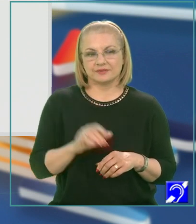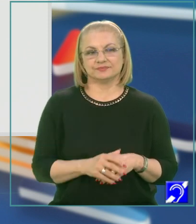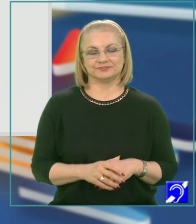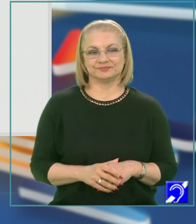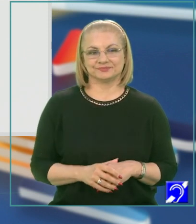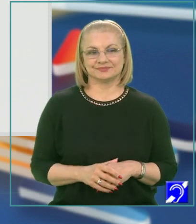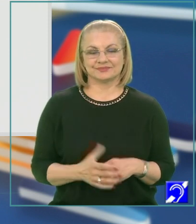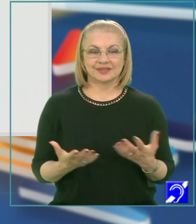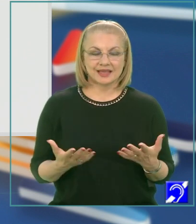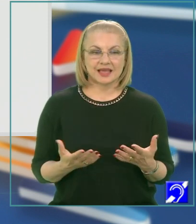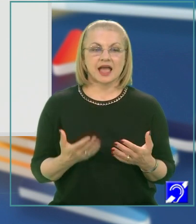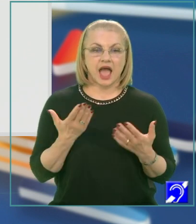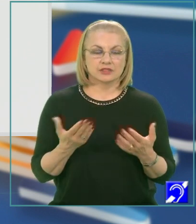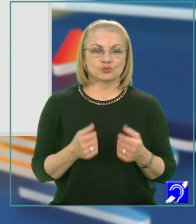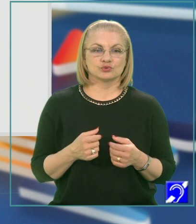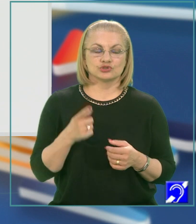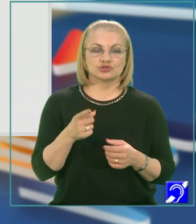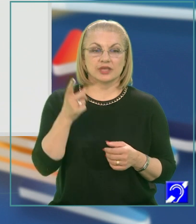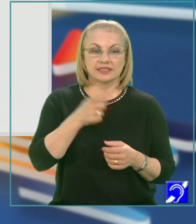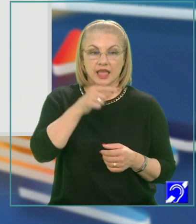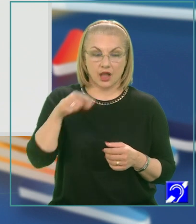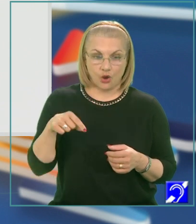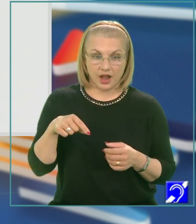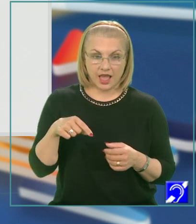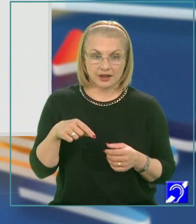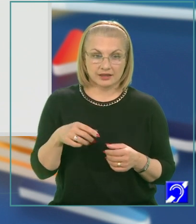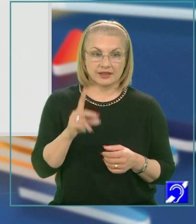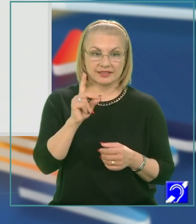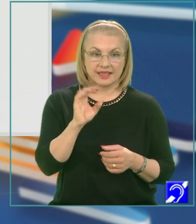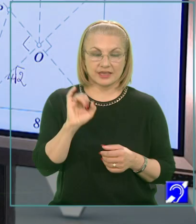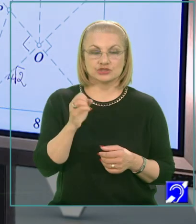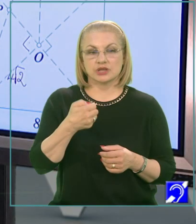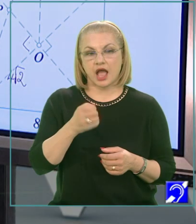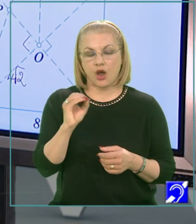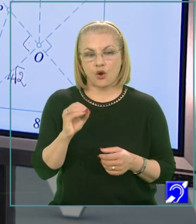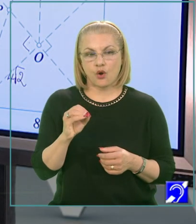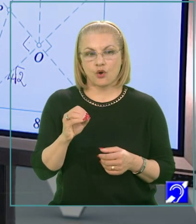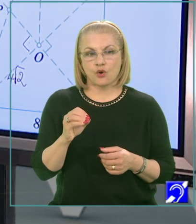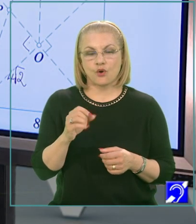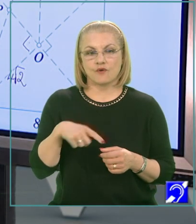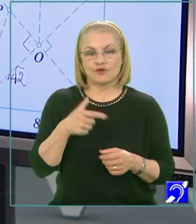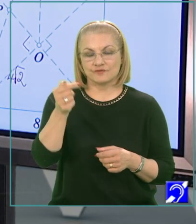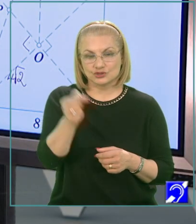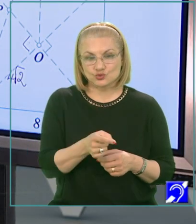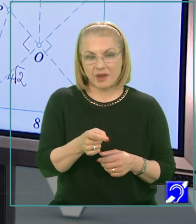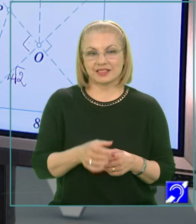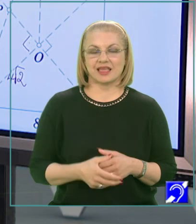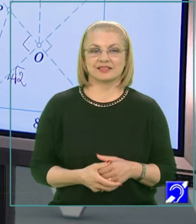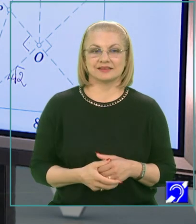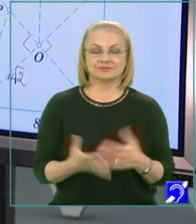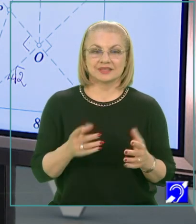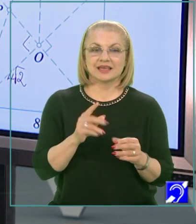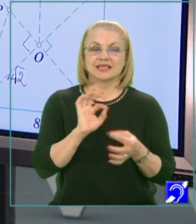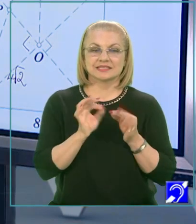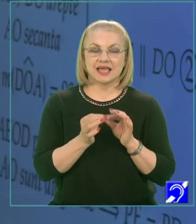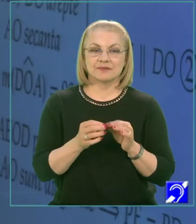Da? Atunci, diagonalele lui, care sunt DE și AO, se înjumătățesc. Asta înseamnă că punctul P